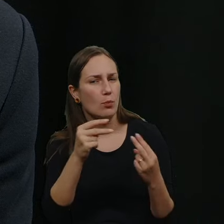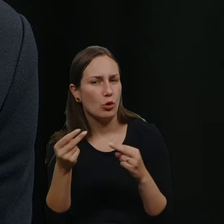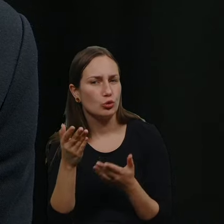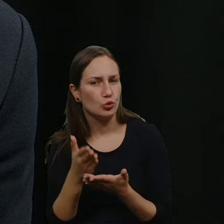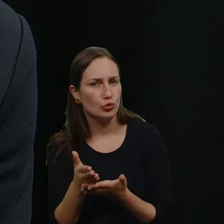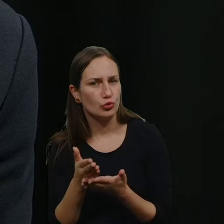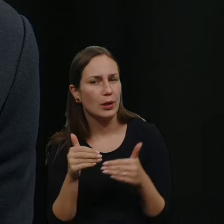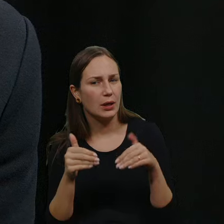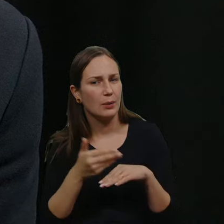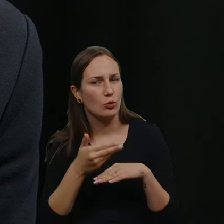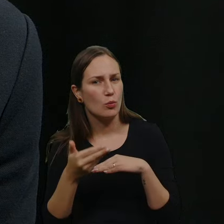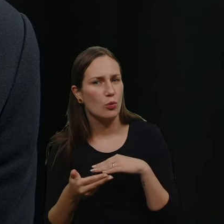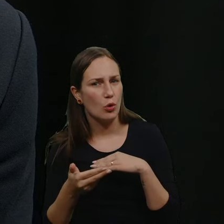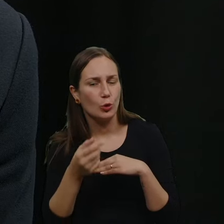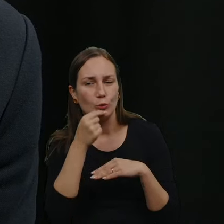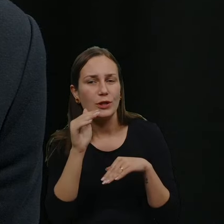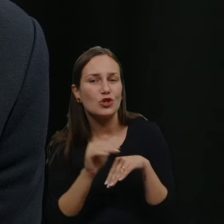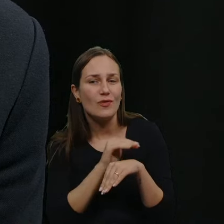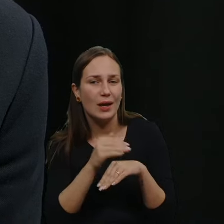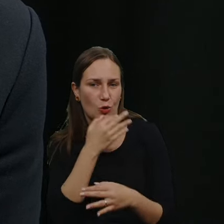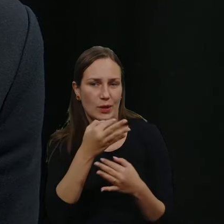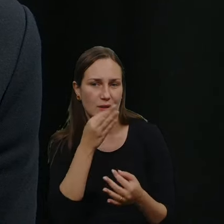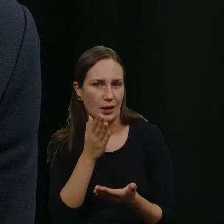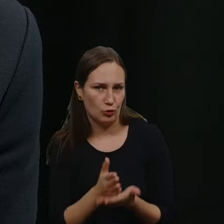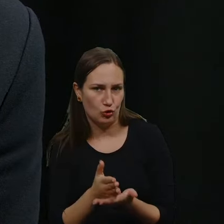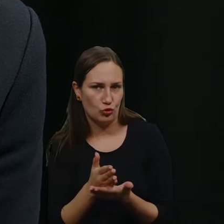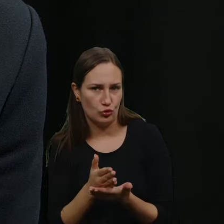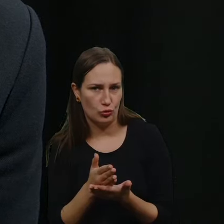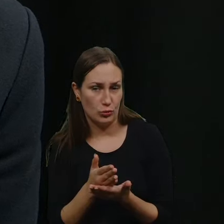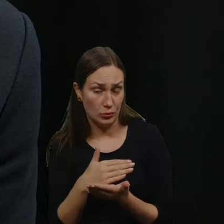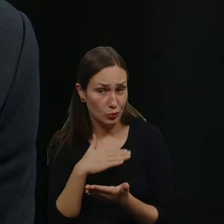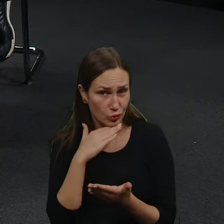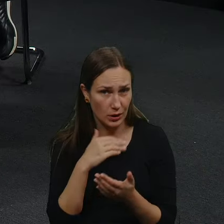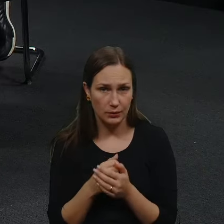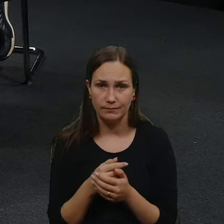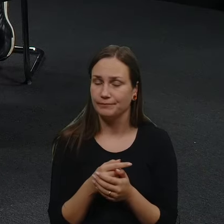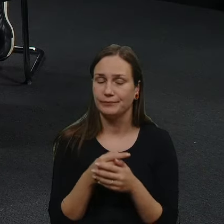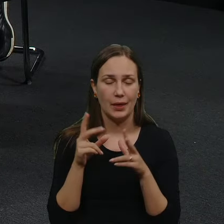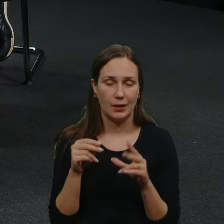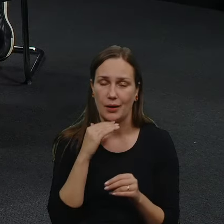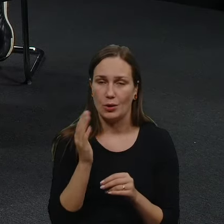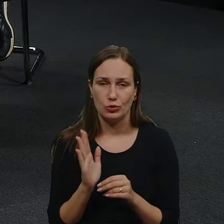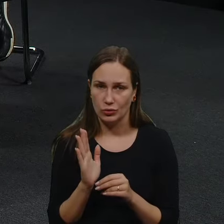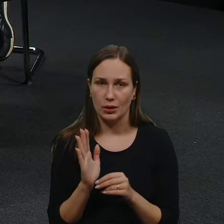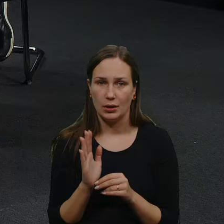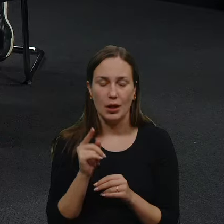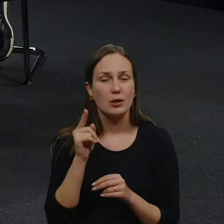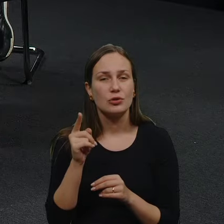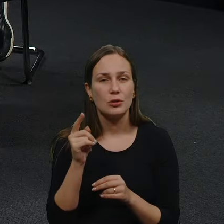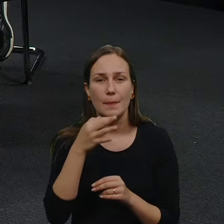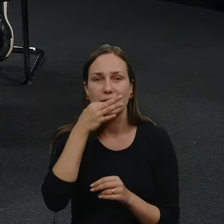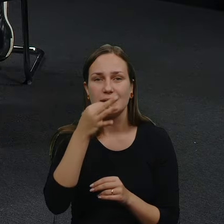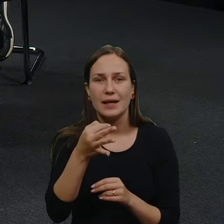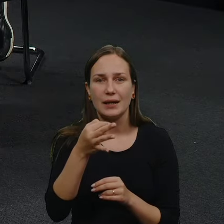pasisakymų po rinkimų. Po rinkimų jau švelnėja tie pasisakymai. Ar to pakanka? Ne, šito tikrai nepakanka ir aš manau, kad šitas